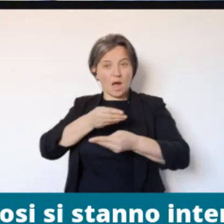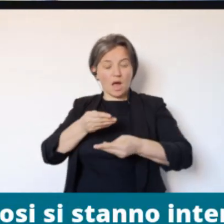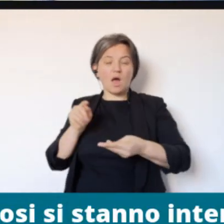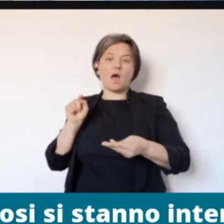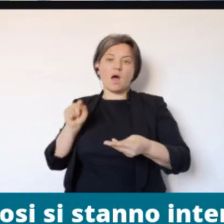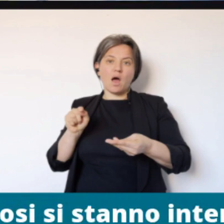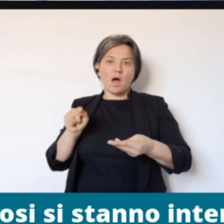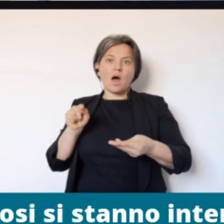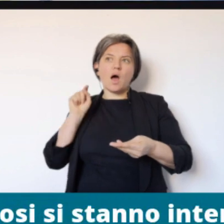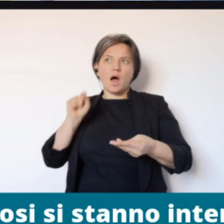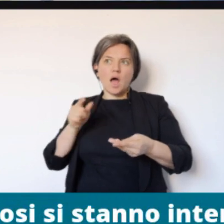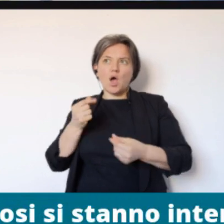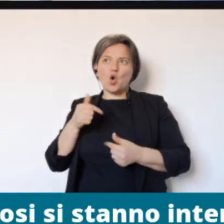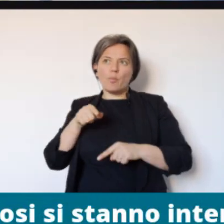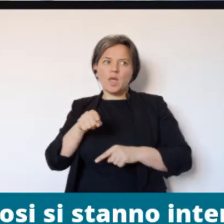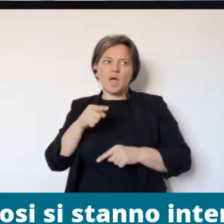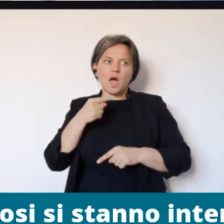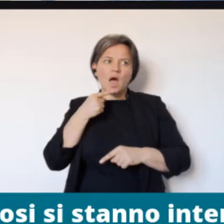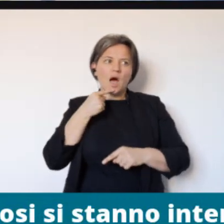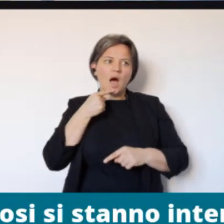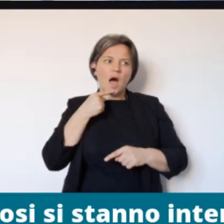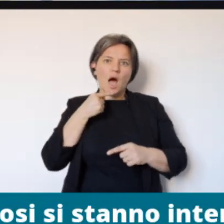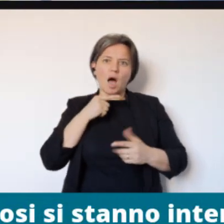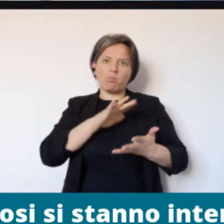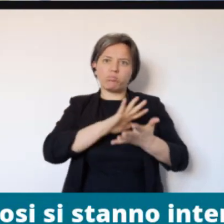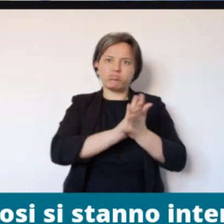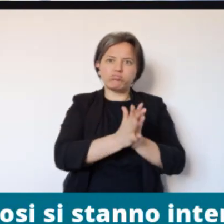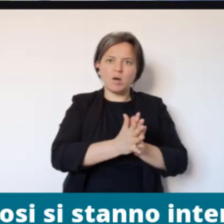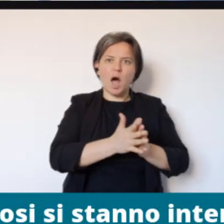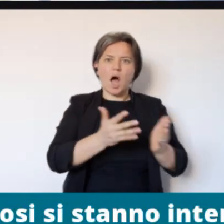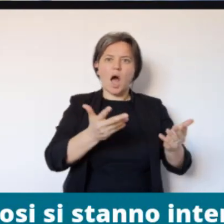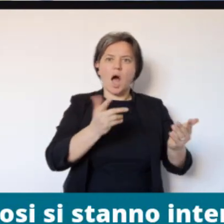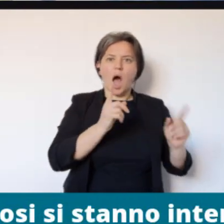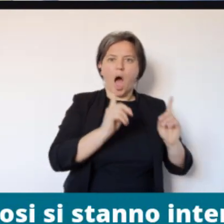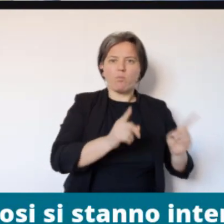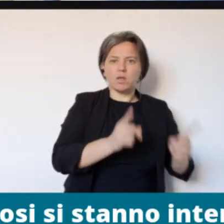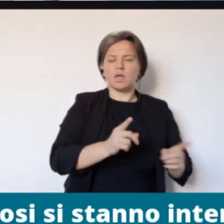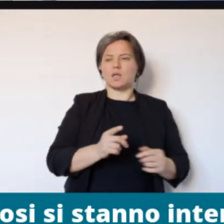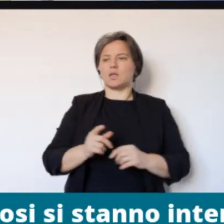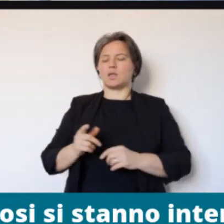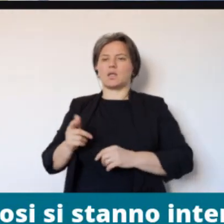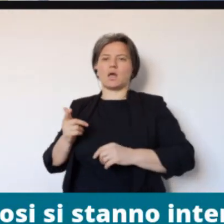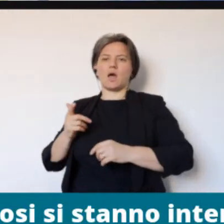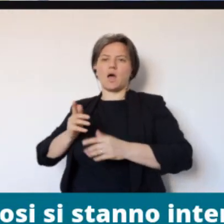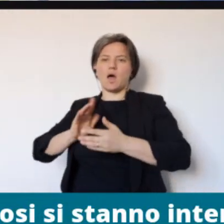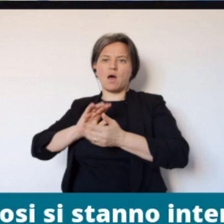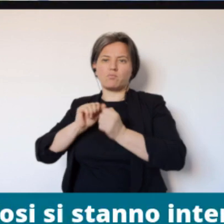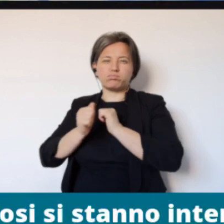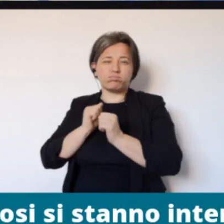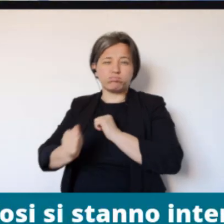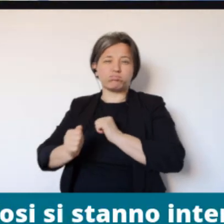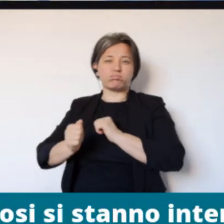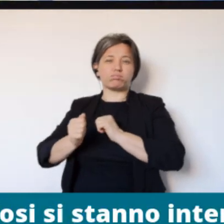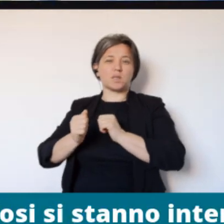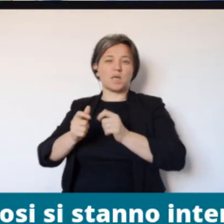che in un certo senso, ad esempio, ha mangiato l'ambiente, mangia le relazioni sociali,